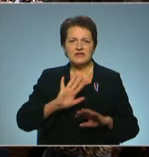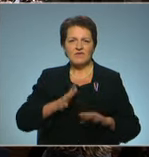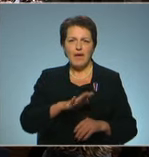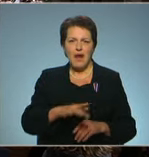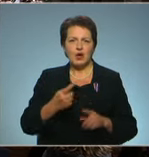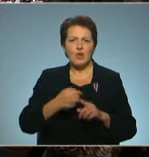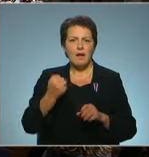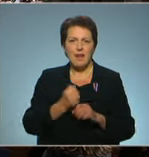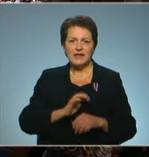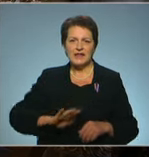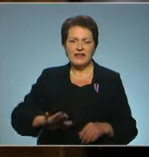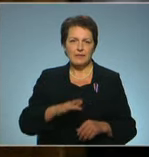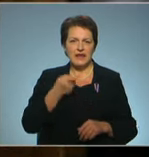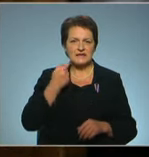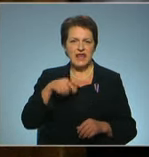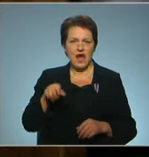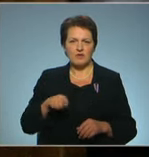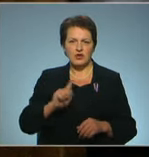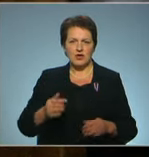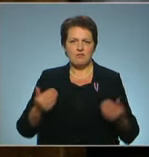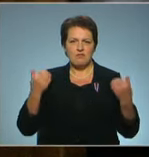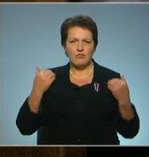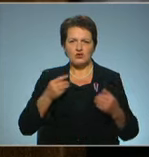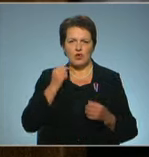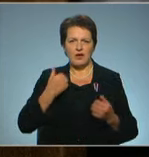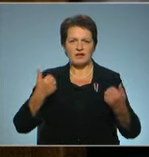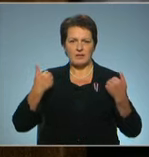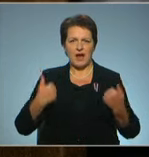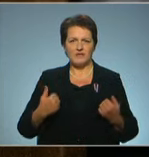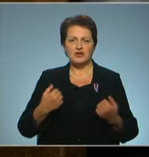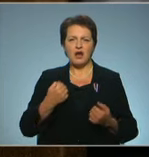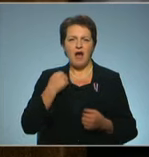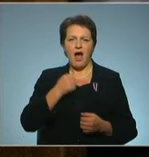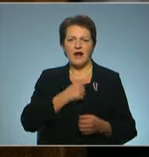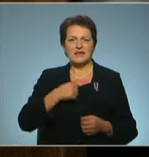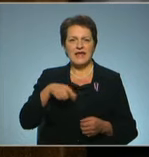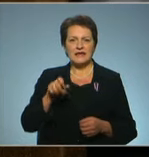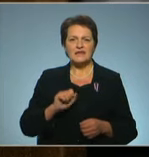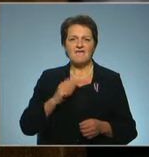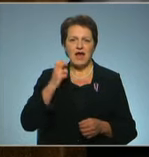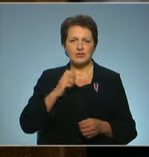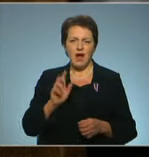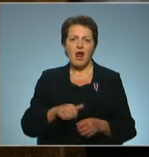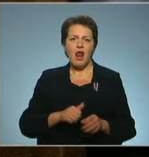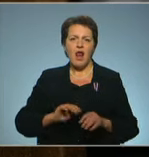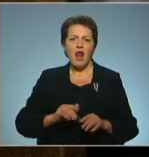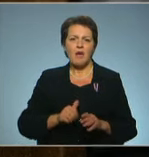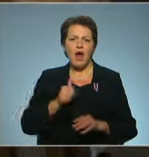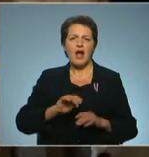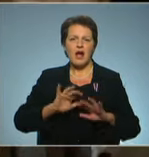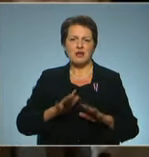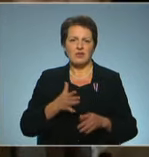pat ģimenes tēvi. Tie ir muskuļoti, brangi vīrieši kara dienesta vecumā, ar labākajā gadījumā